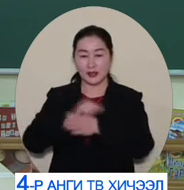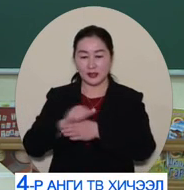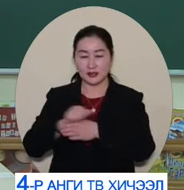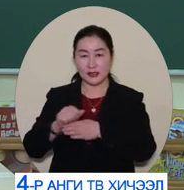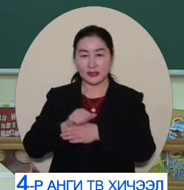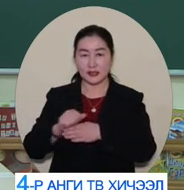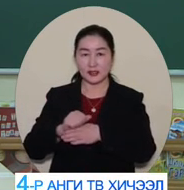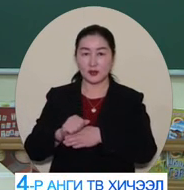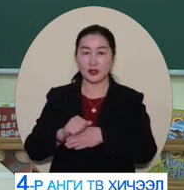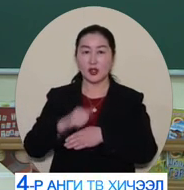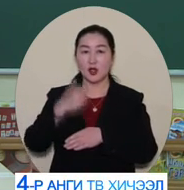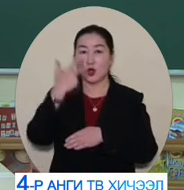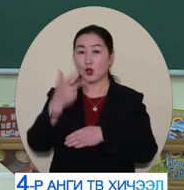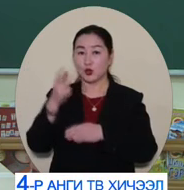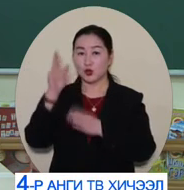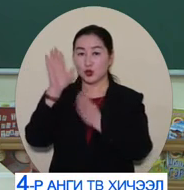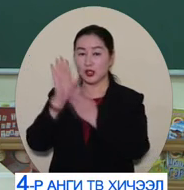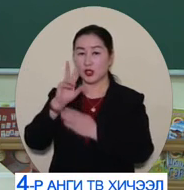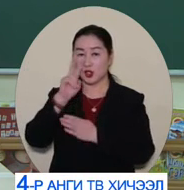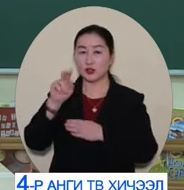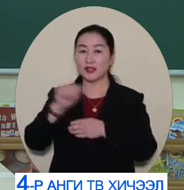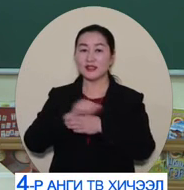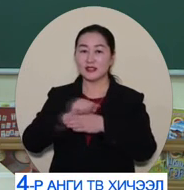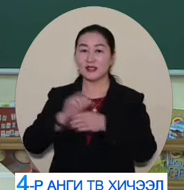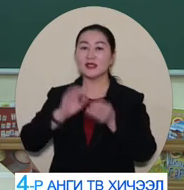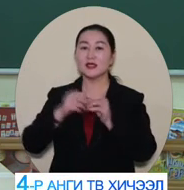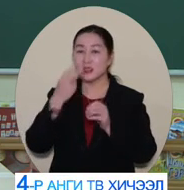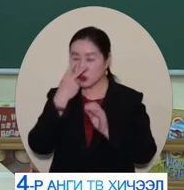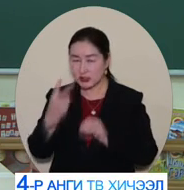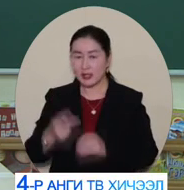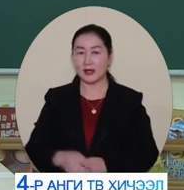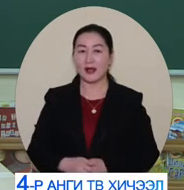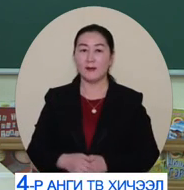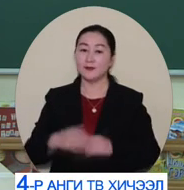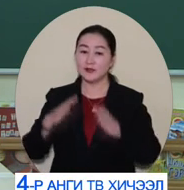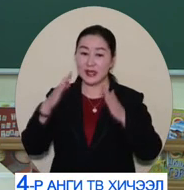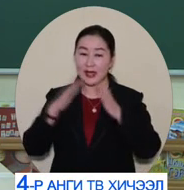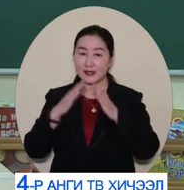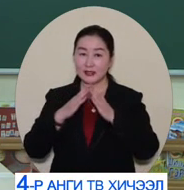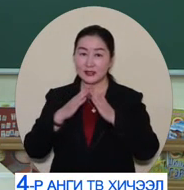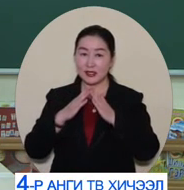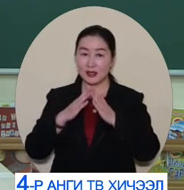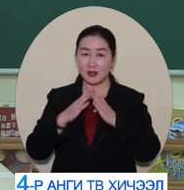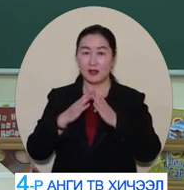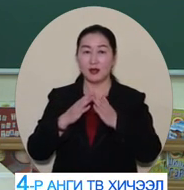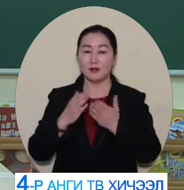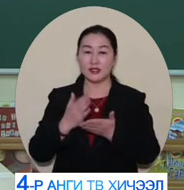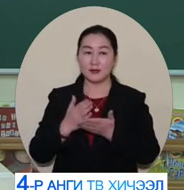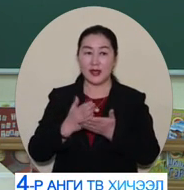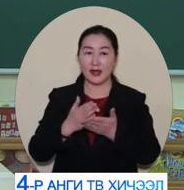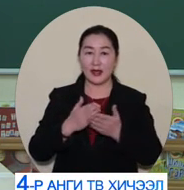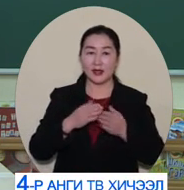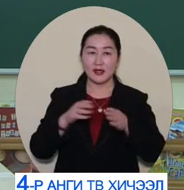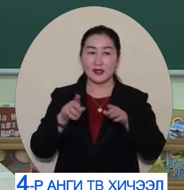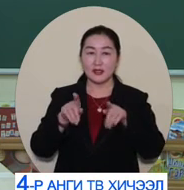байна. За, энэ хичээлээр батжуулж авахын тулд хүүхдүүдээ 392 дугаар дасгалаа нэлээд сайн ажиллаарай. А, мөн гэртээ байгаа ямар